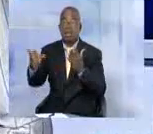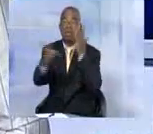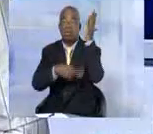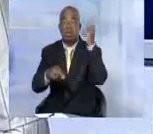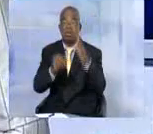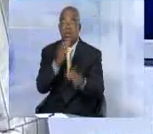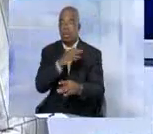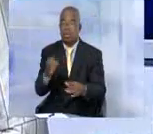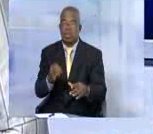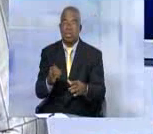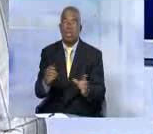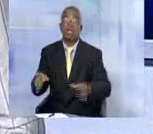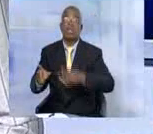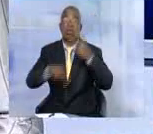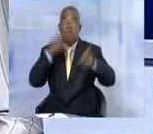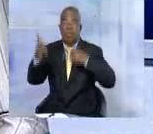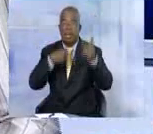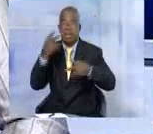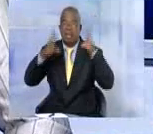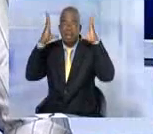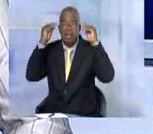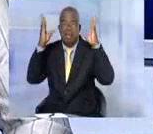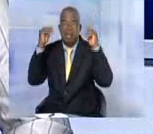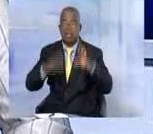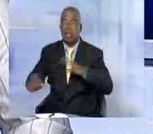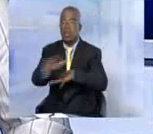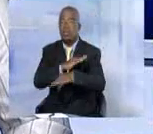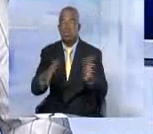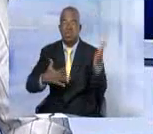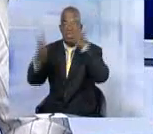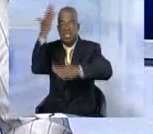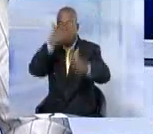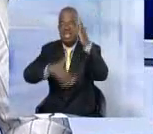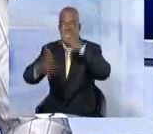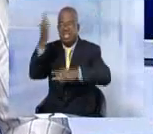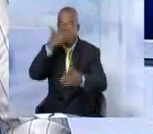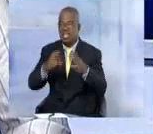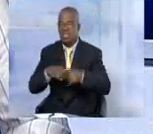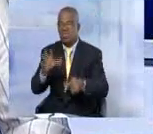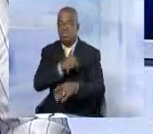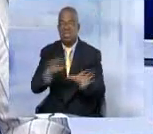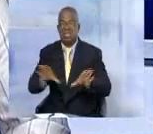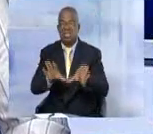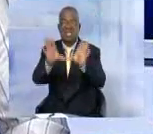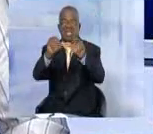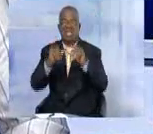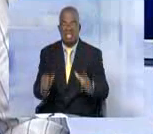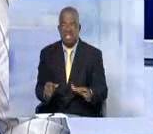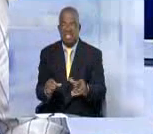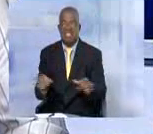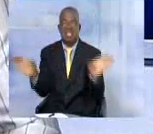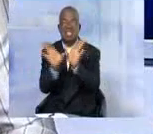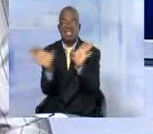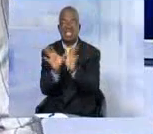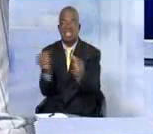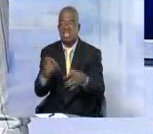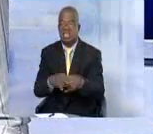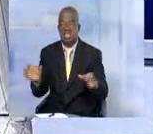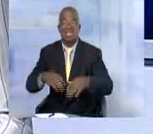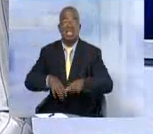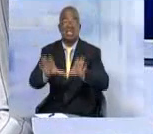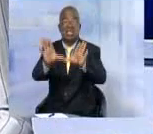échange d'expériences et d'expertise en matière de conflits fonciers. Il est principalement question lors de cette rencontre de trouver les solutions